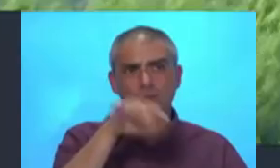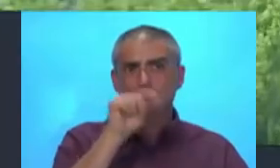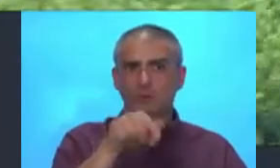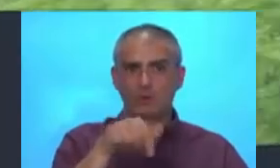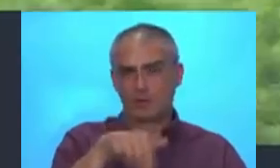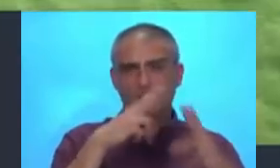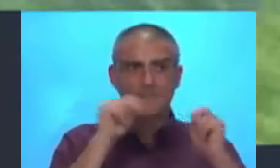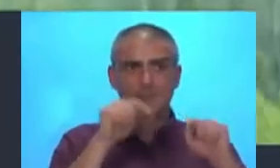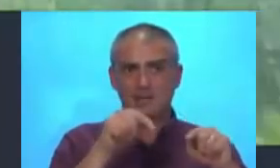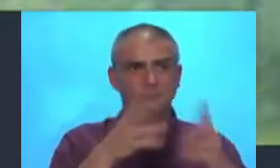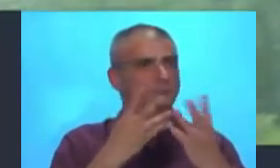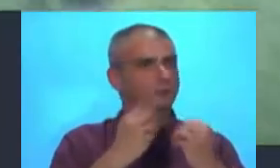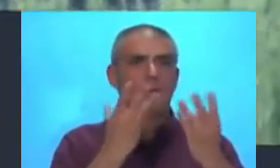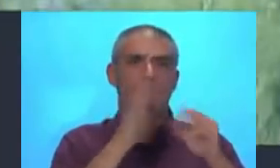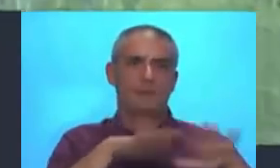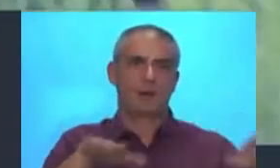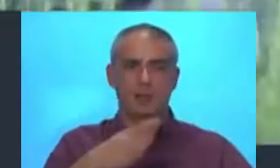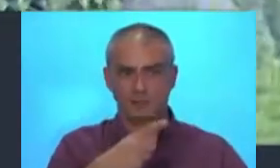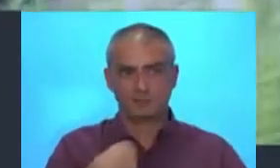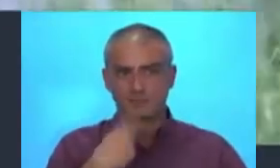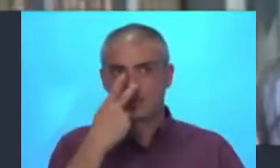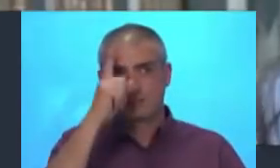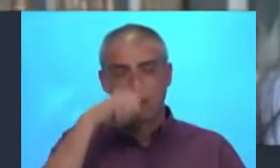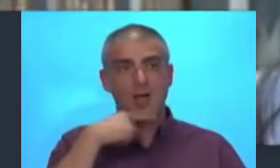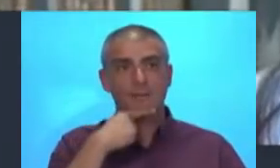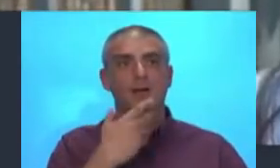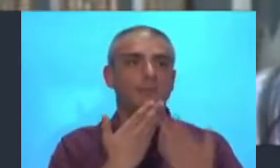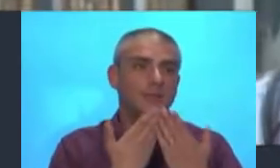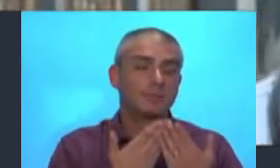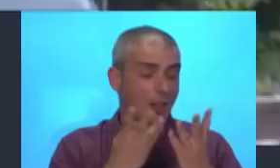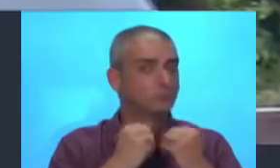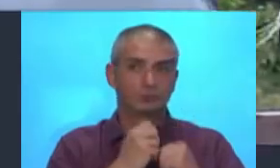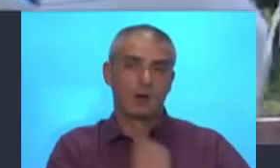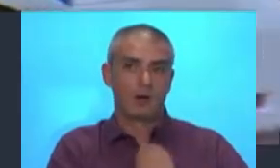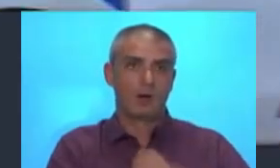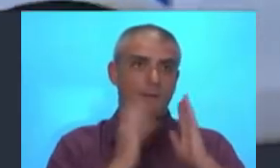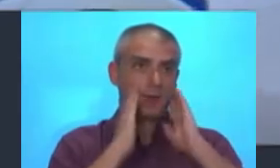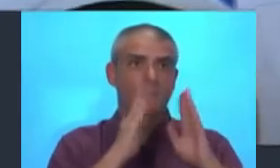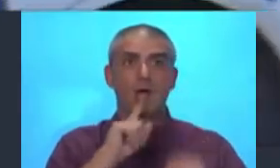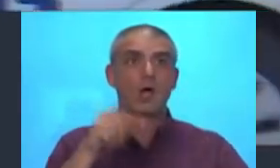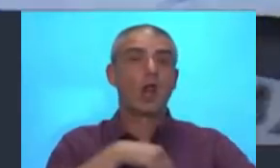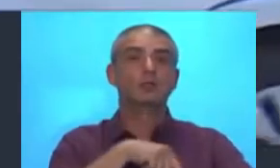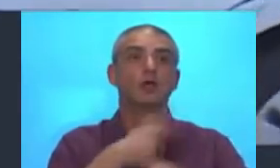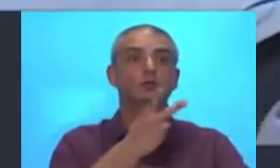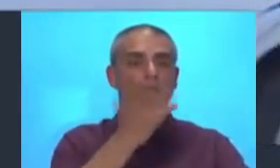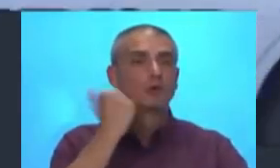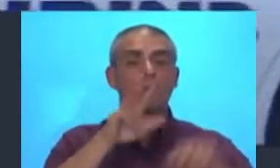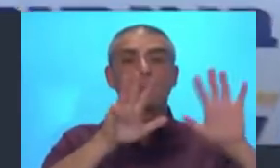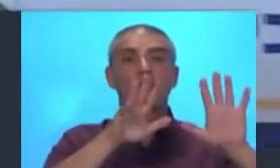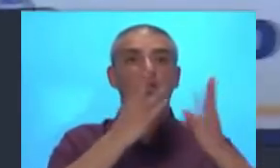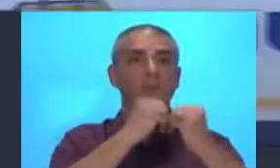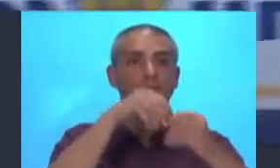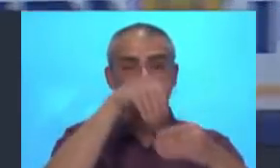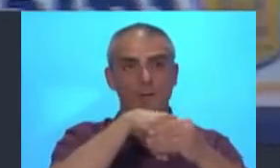בעיר, משפחה ברוכת ילדים, ראיתי את האבא נושא תפילות, משפחה מאמינה. בכל השעות שחלפו, שעו 9 בני